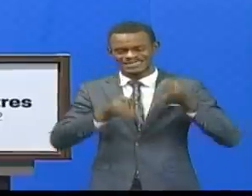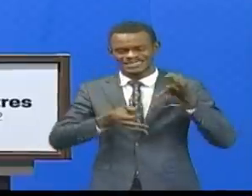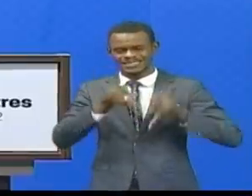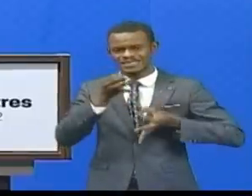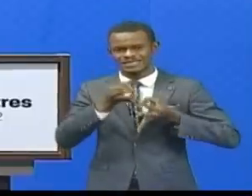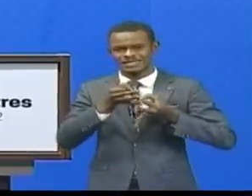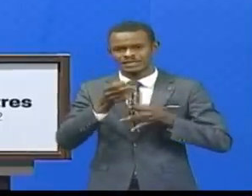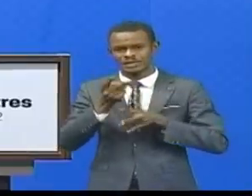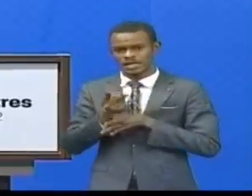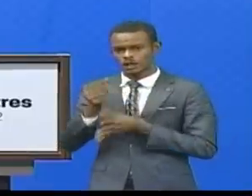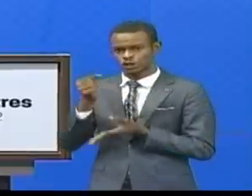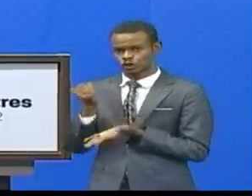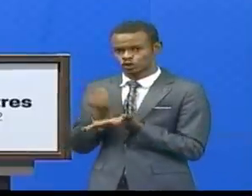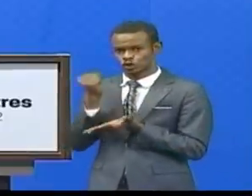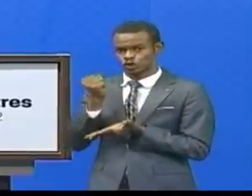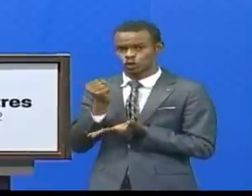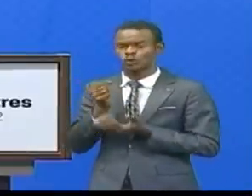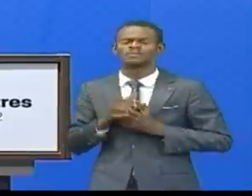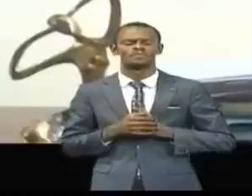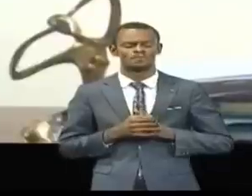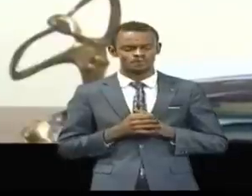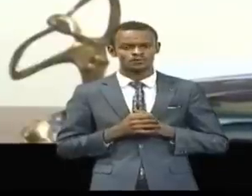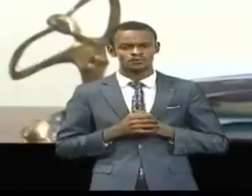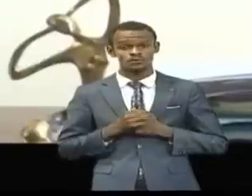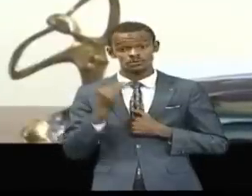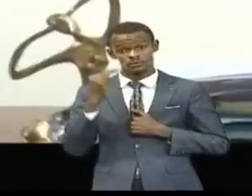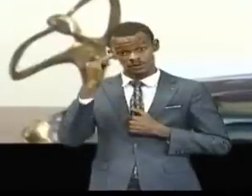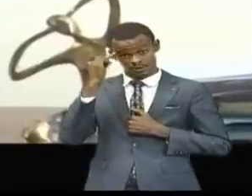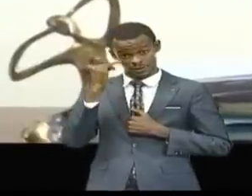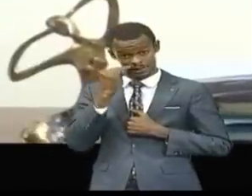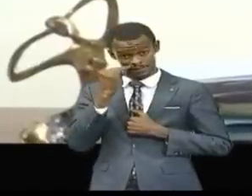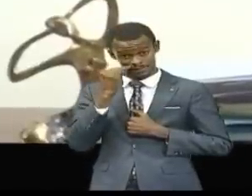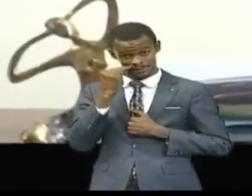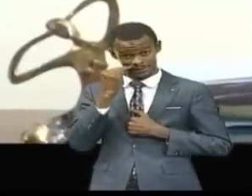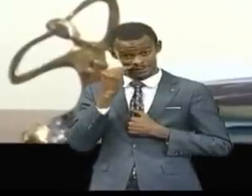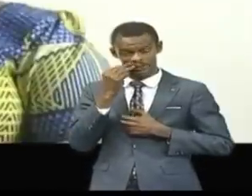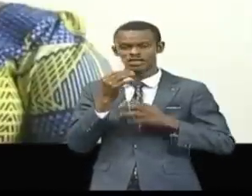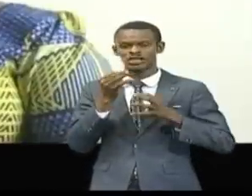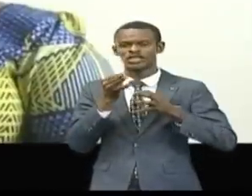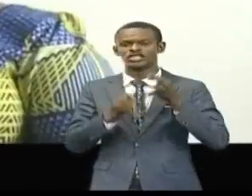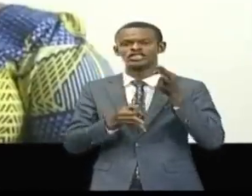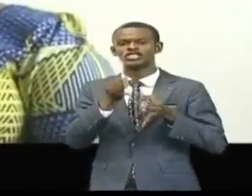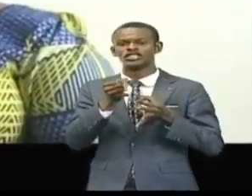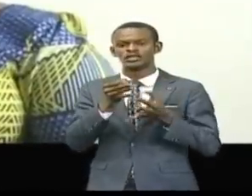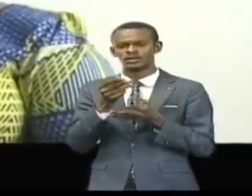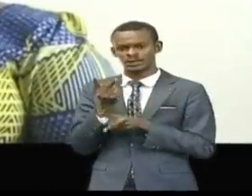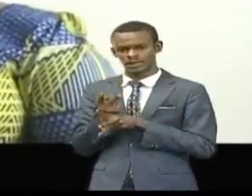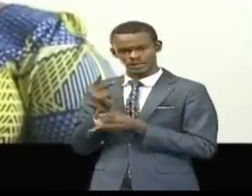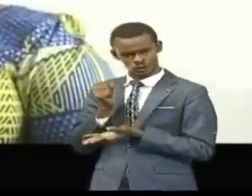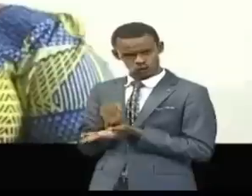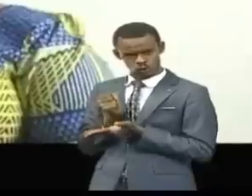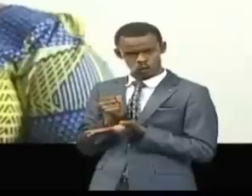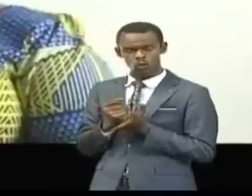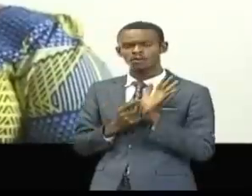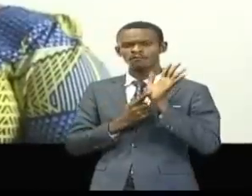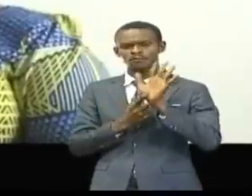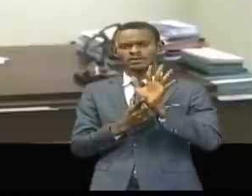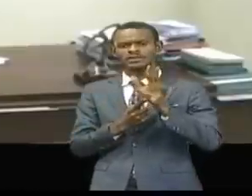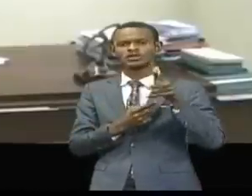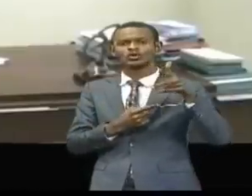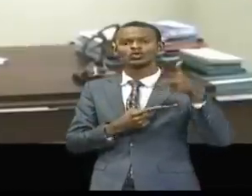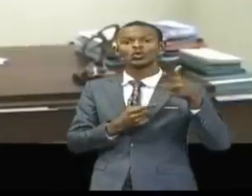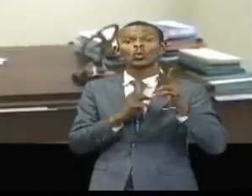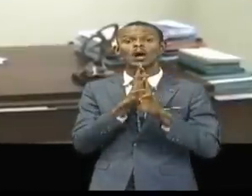ministre de la Justice et garde des Sceaux, a présenté trois rapports relatifs 1. Au projet